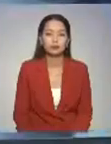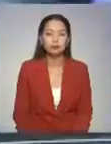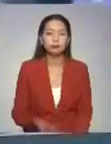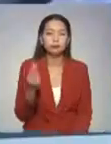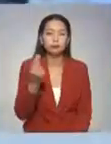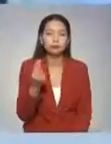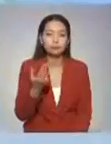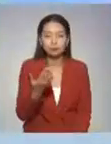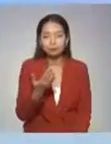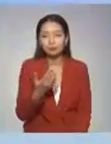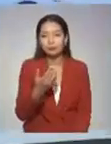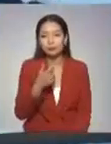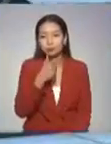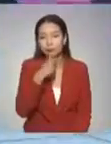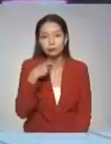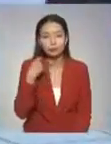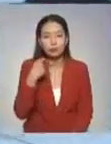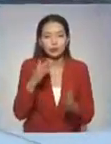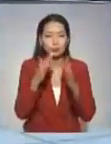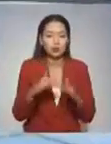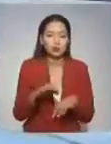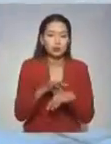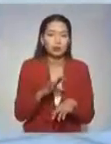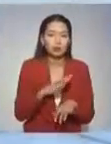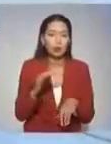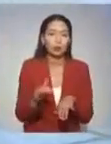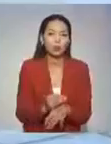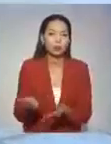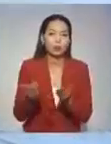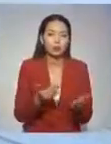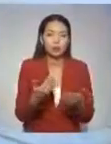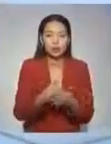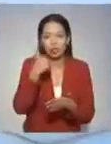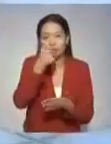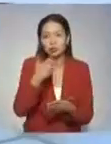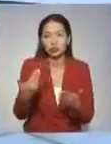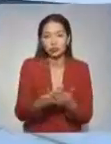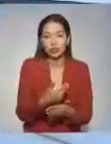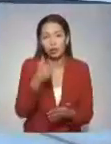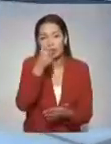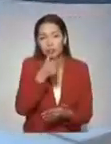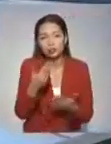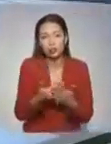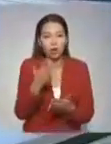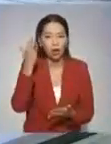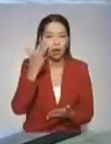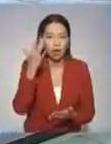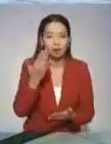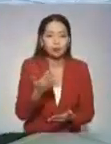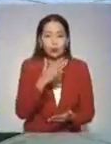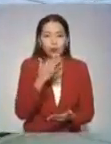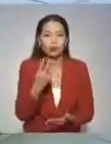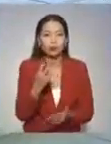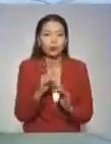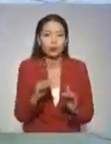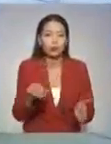Астанада дәстүрлі президент шыршасы өтті. Қош келдің жаңа жыл, жаңа белес, жаңа арман атты шараға 200 бала қатысты. Олардың